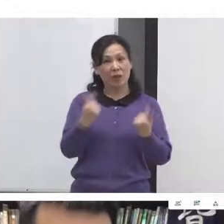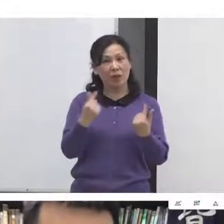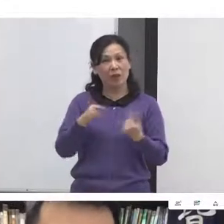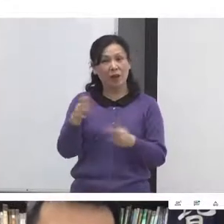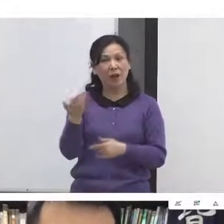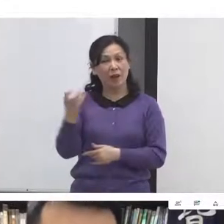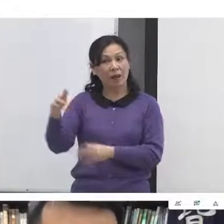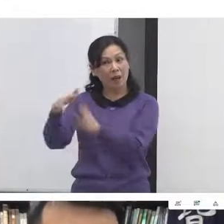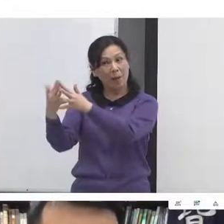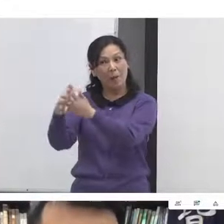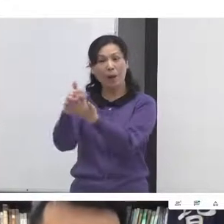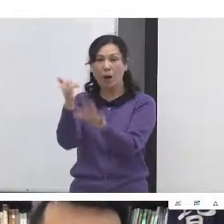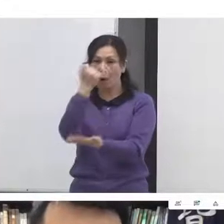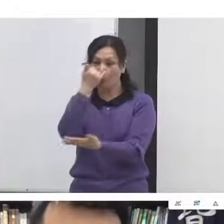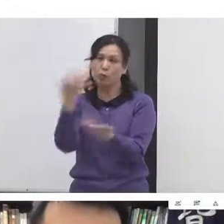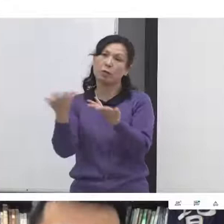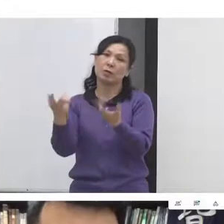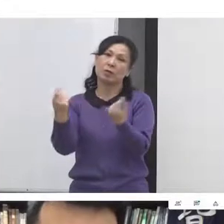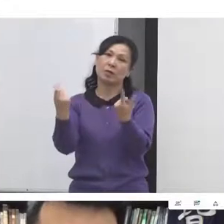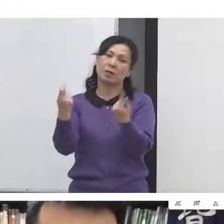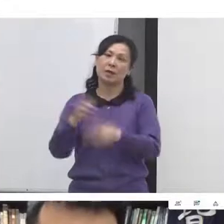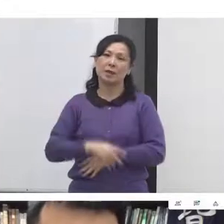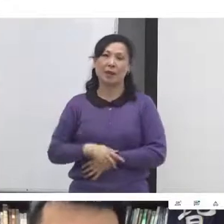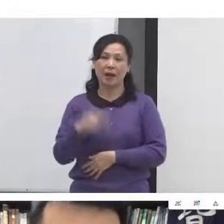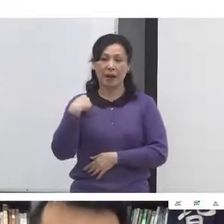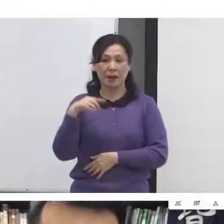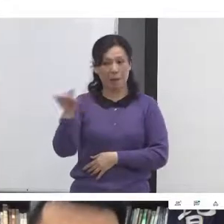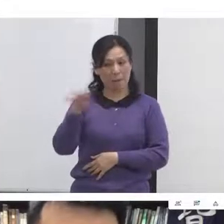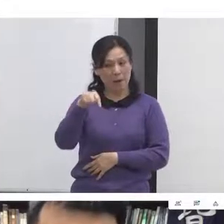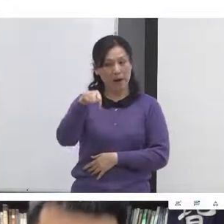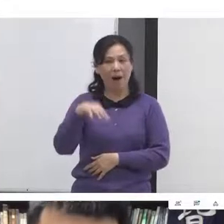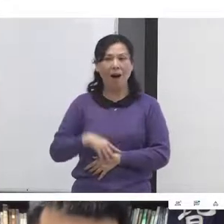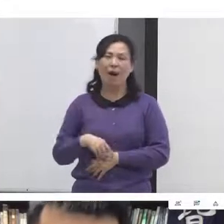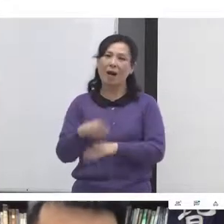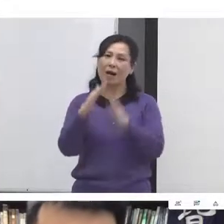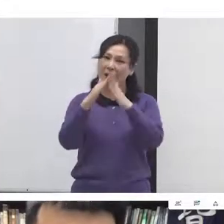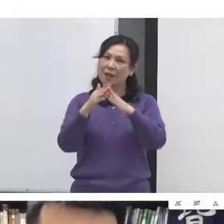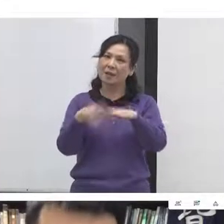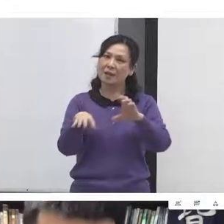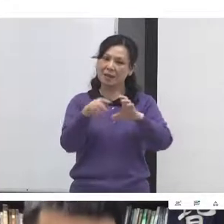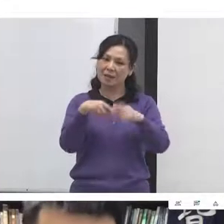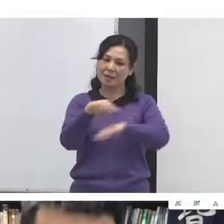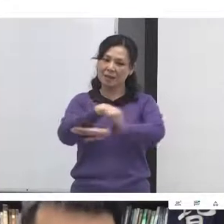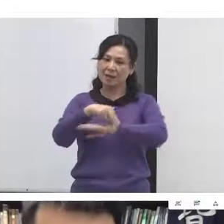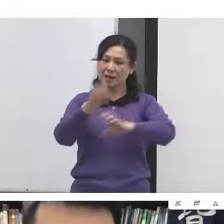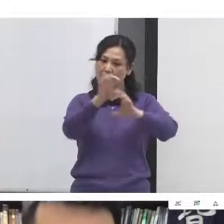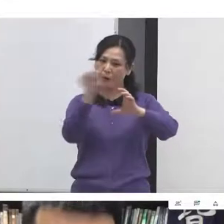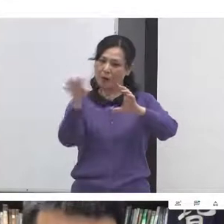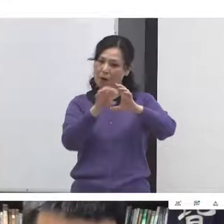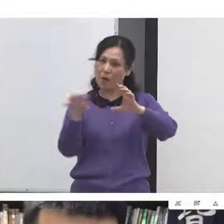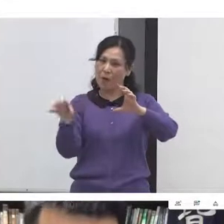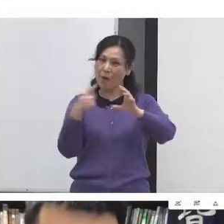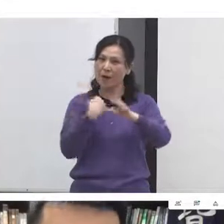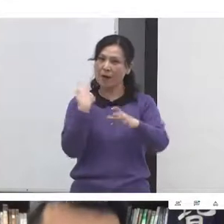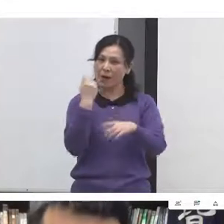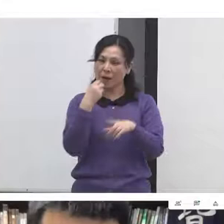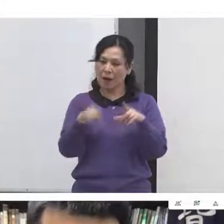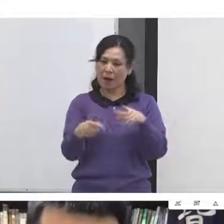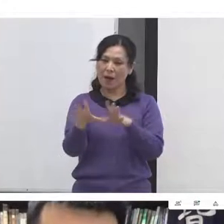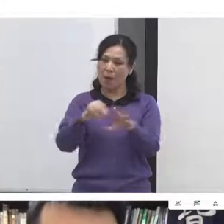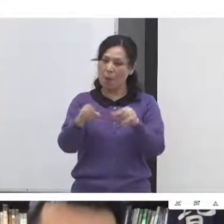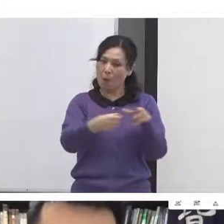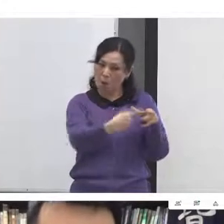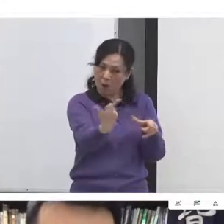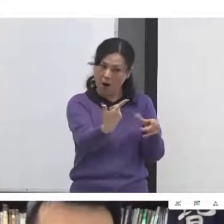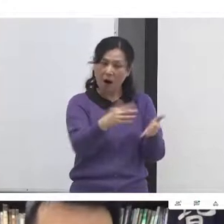问题，那是不是能够透过这个城市仪表板里面把相关的资讯揭露出来，在这个平台上面？如果它不行的